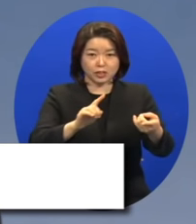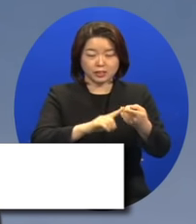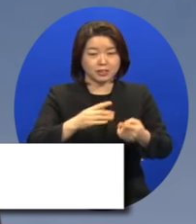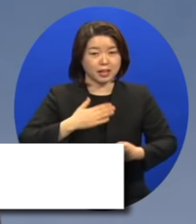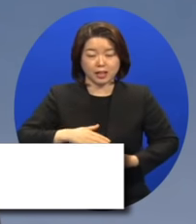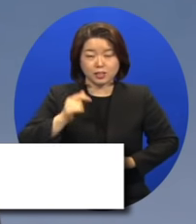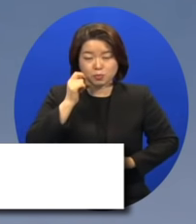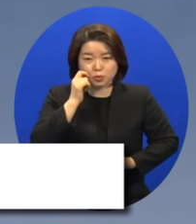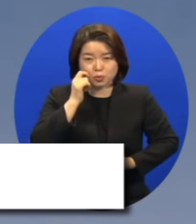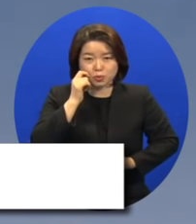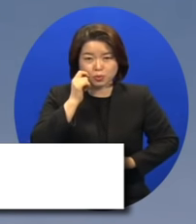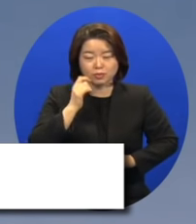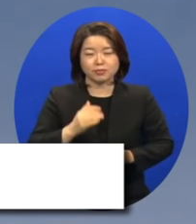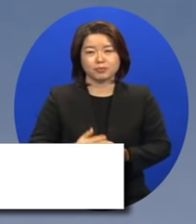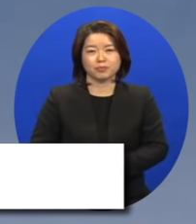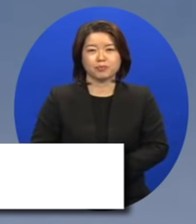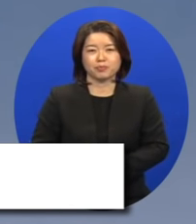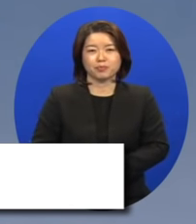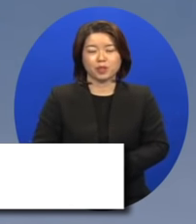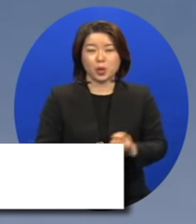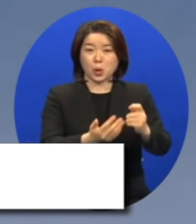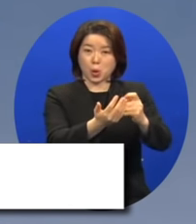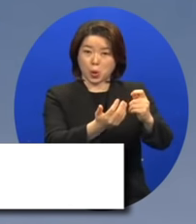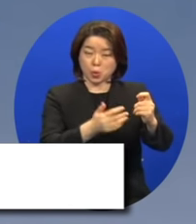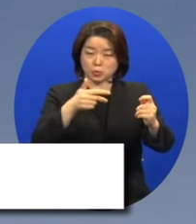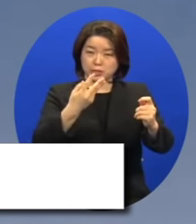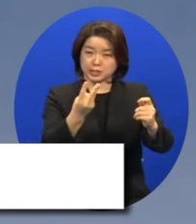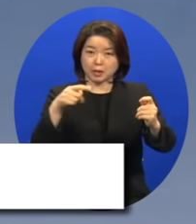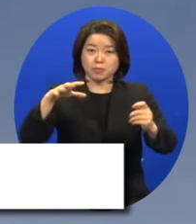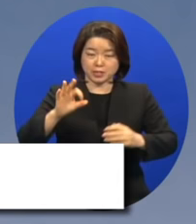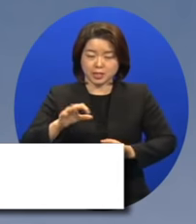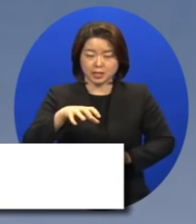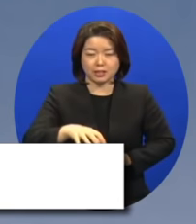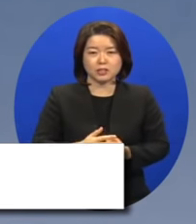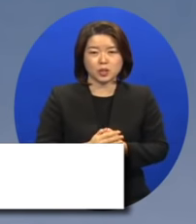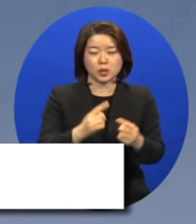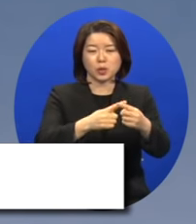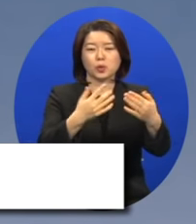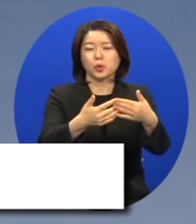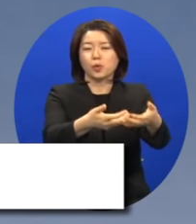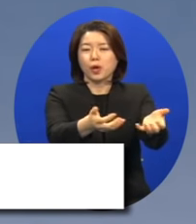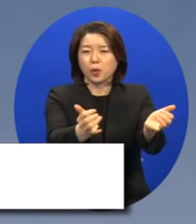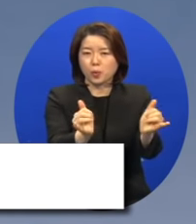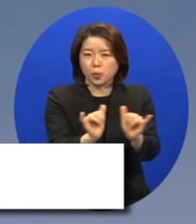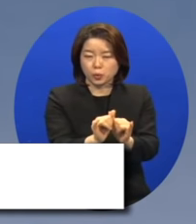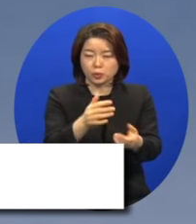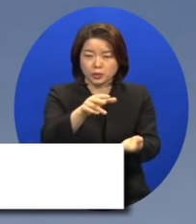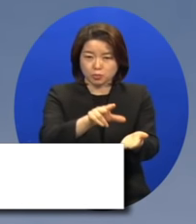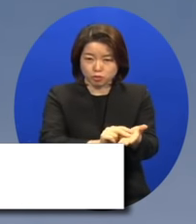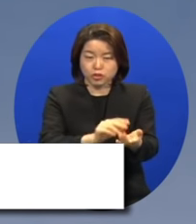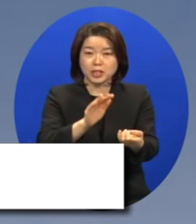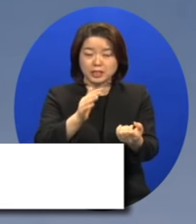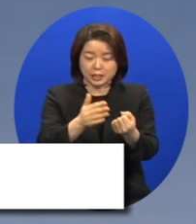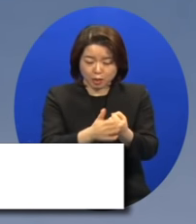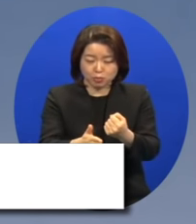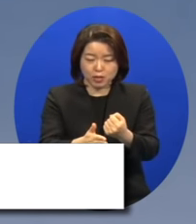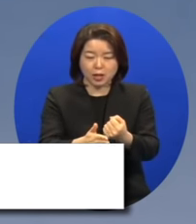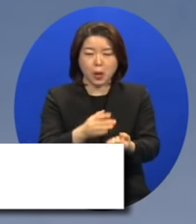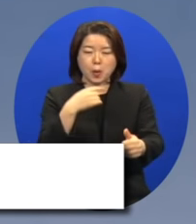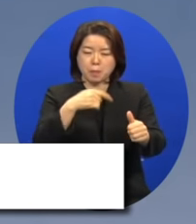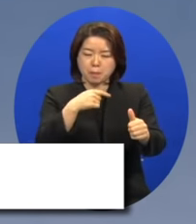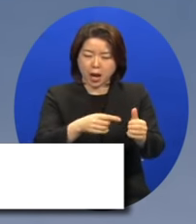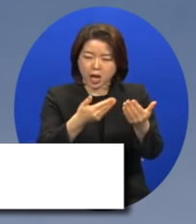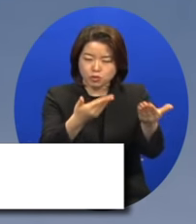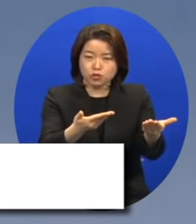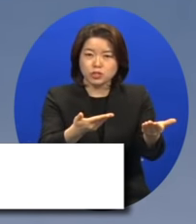전인것을알지못하느냐? 고린도전서3장에서바울은교회공동체 의문제점에대해가르치기위해그말씀을하셨습니다 .